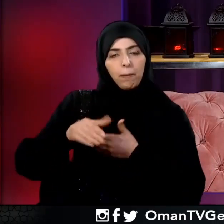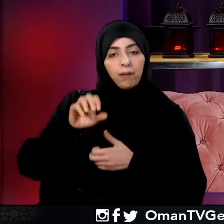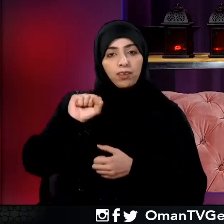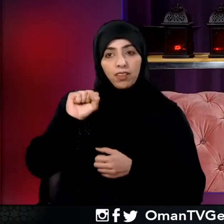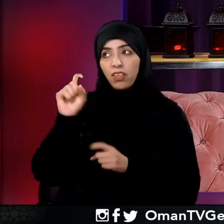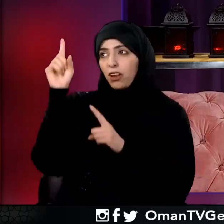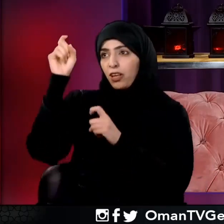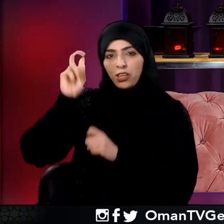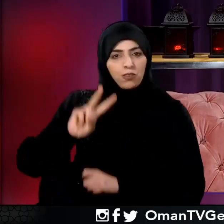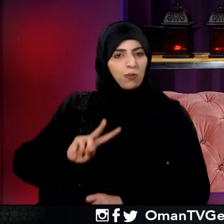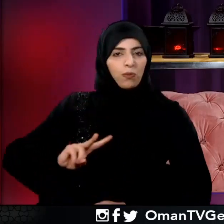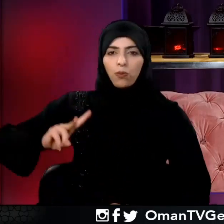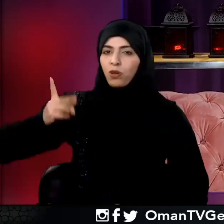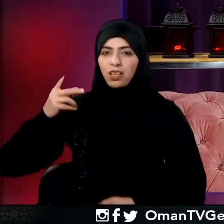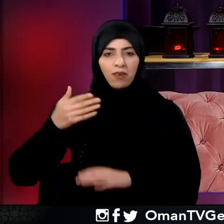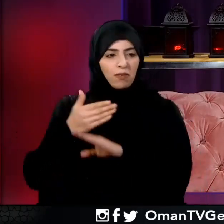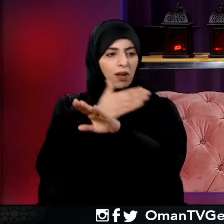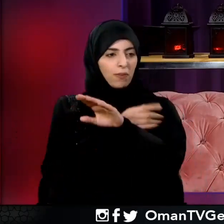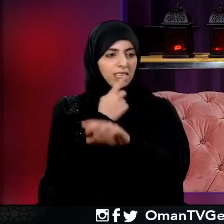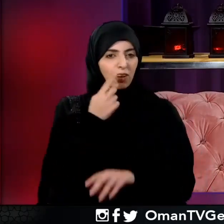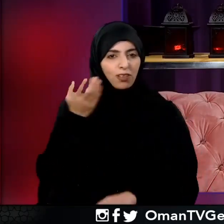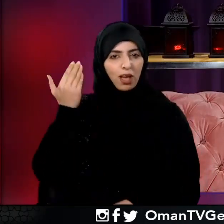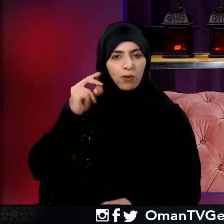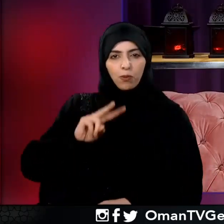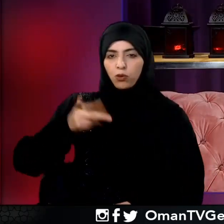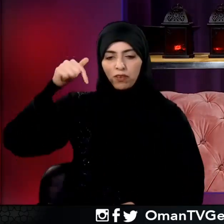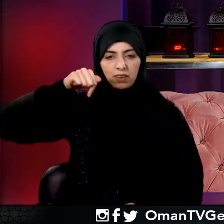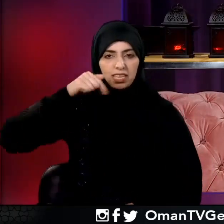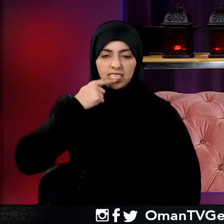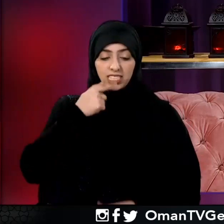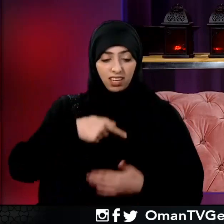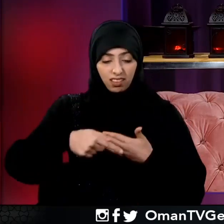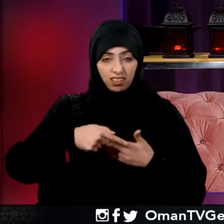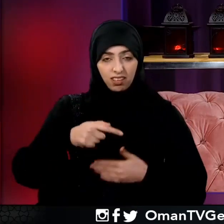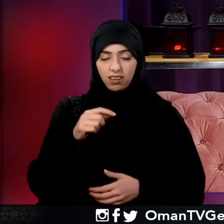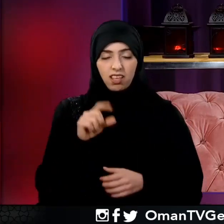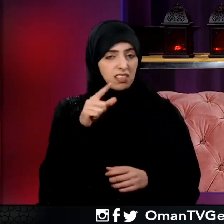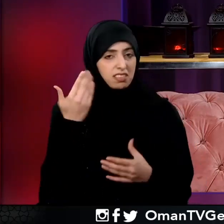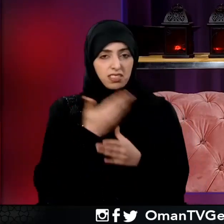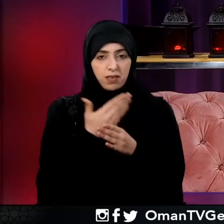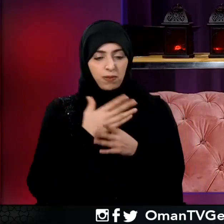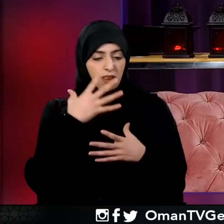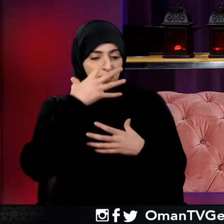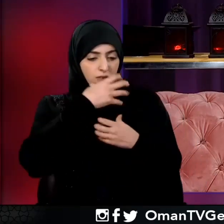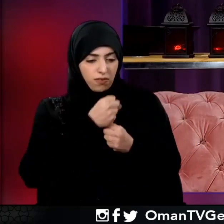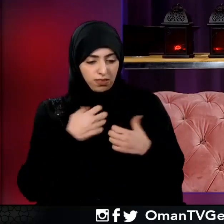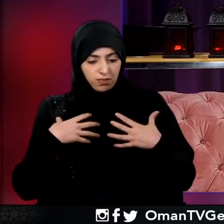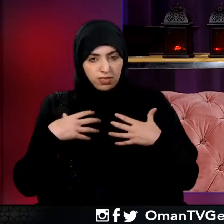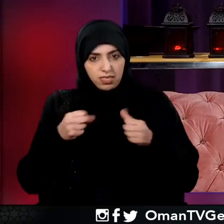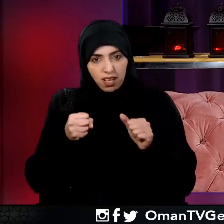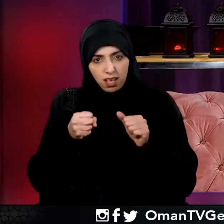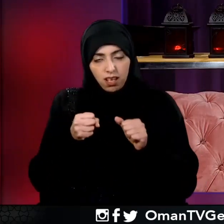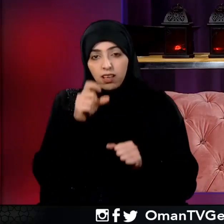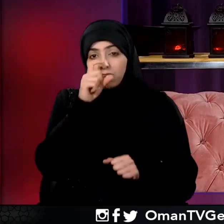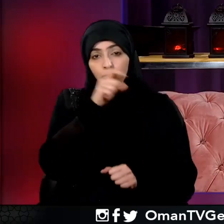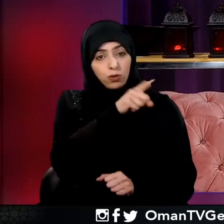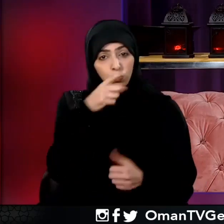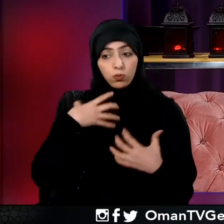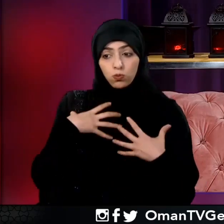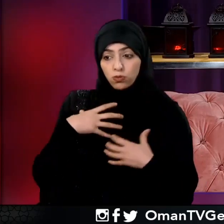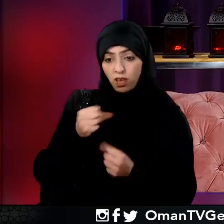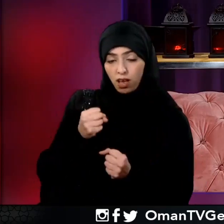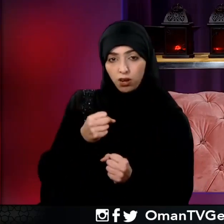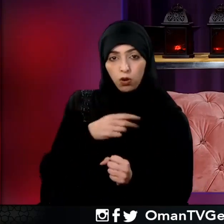سيكون مختلف تماما عن كل الأعياد التي عشناها، ولكن من أجل سلامتنا ومن أجل صحتنا وصحة من